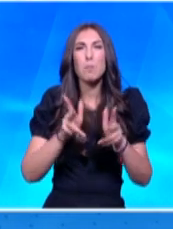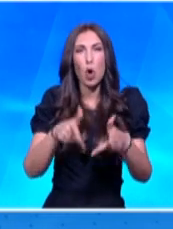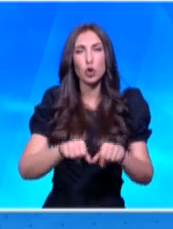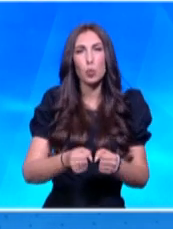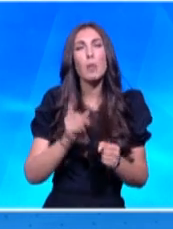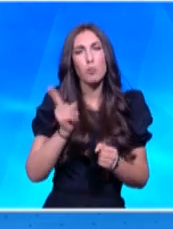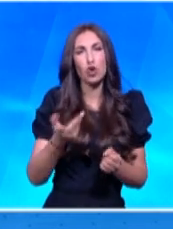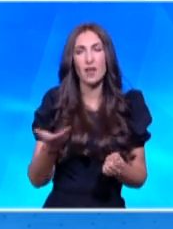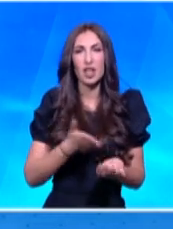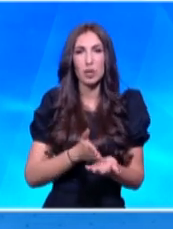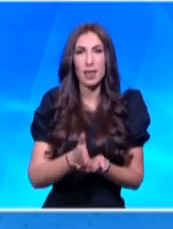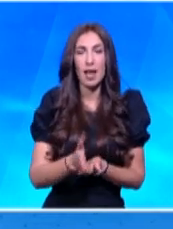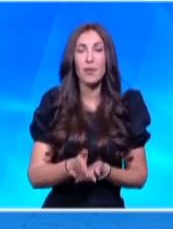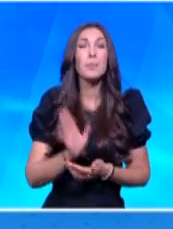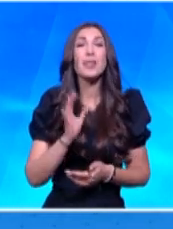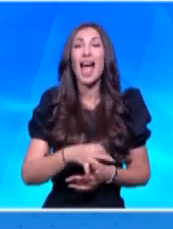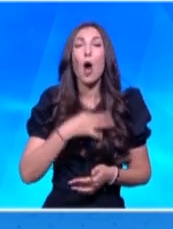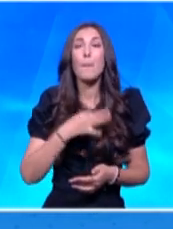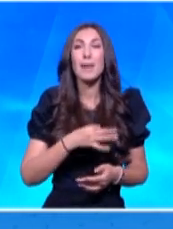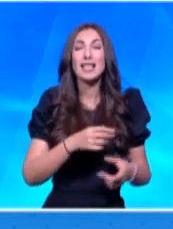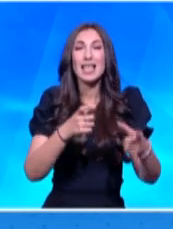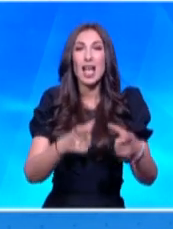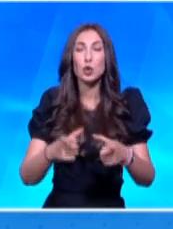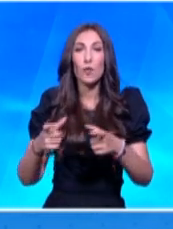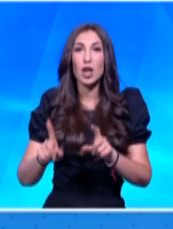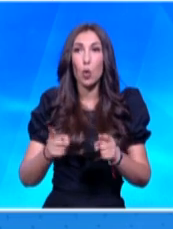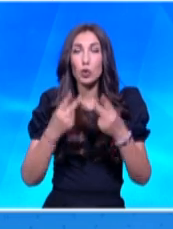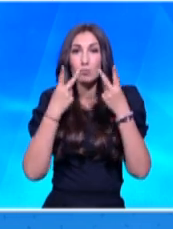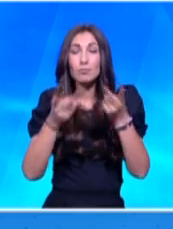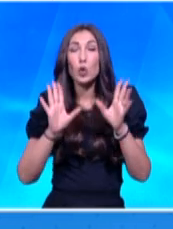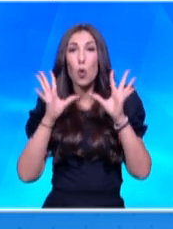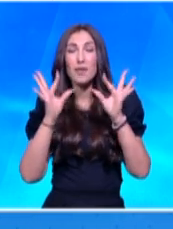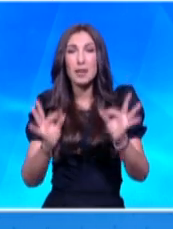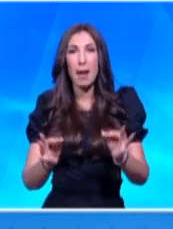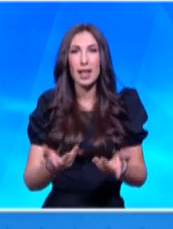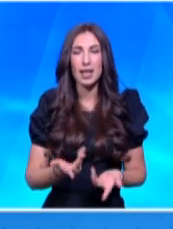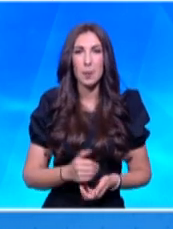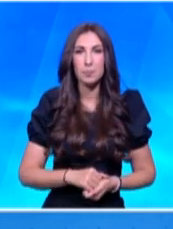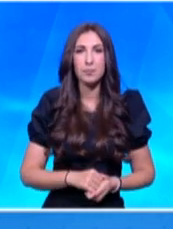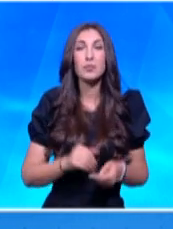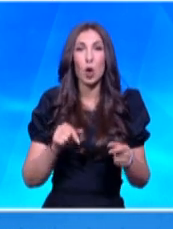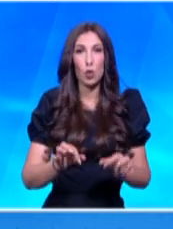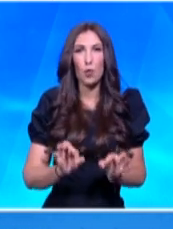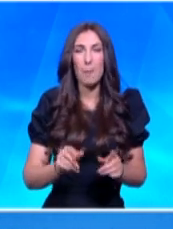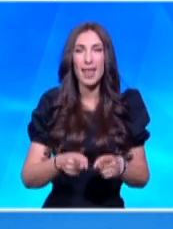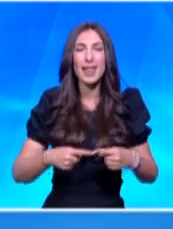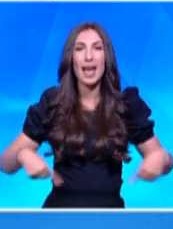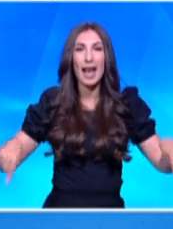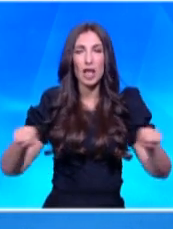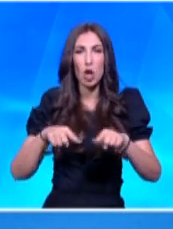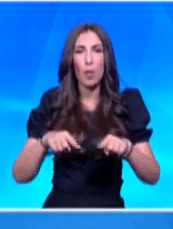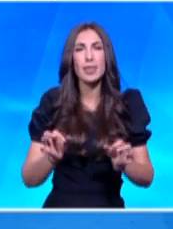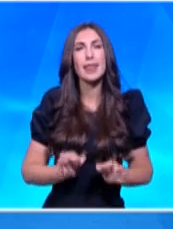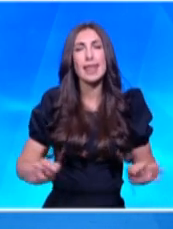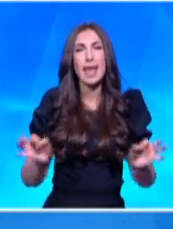бъде проходимо. Най-опасните езовири, които следите с повишено внимание? Тук в региона се оказа, че